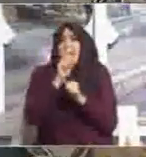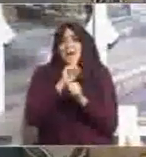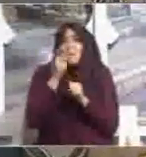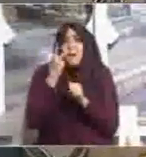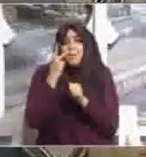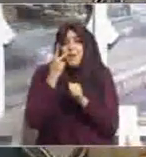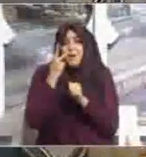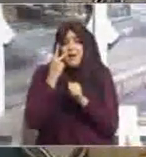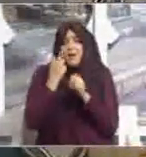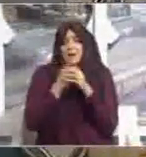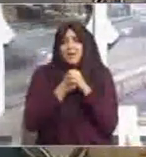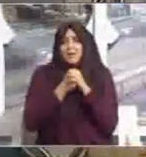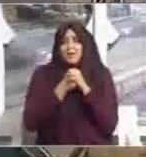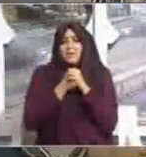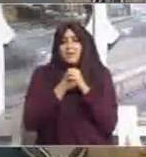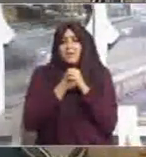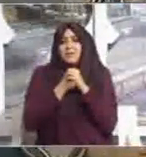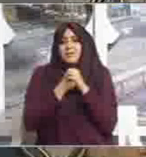باباه تاع